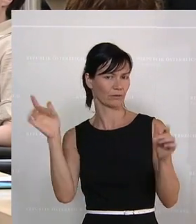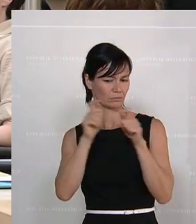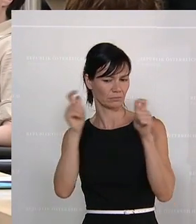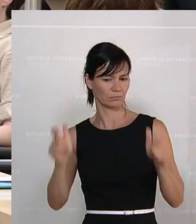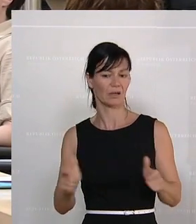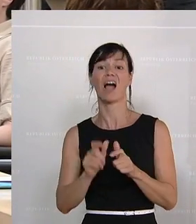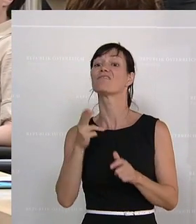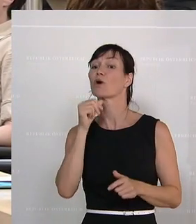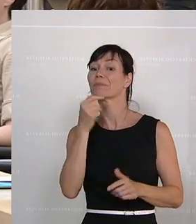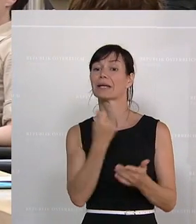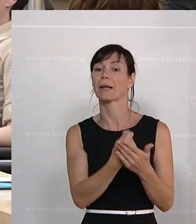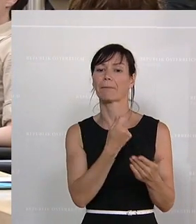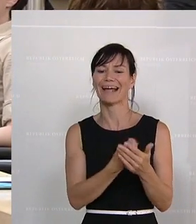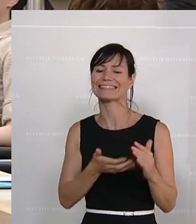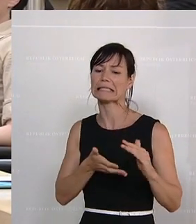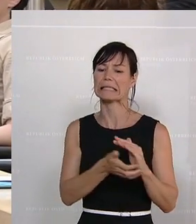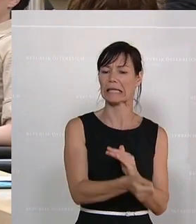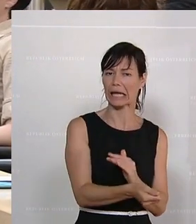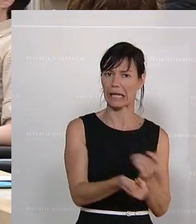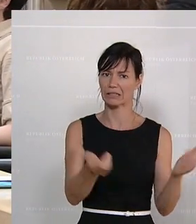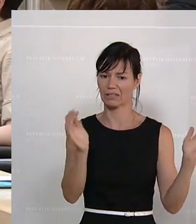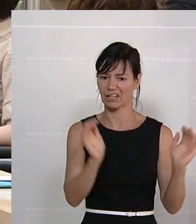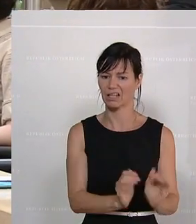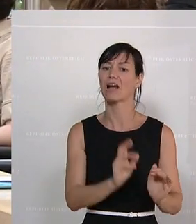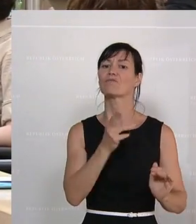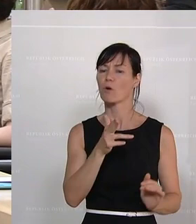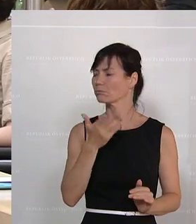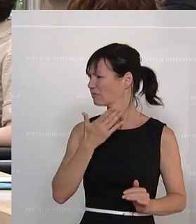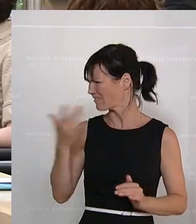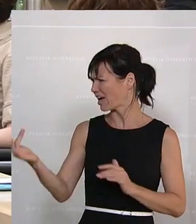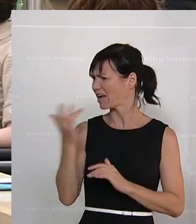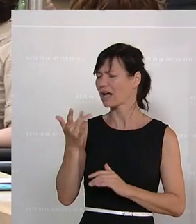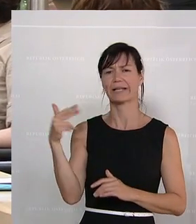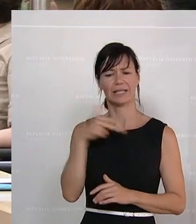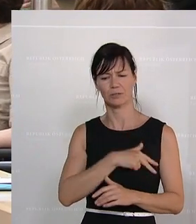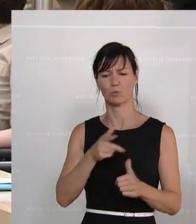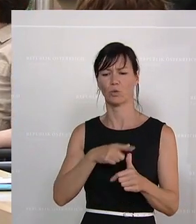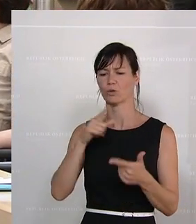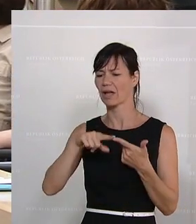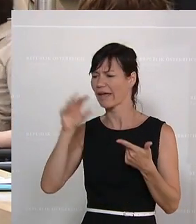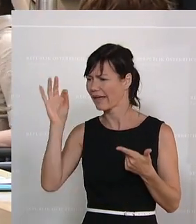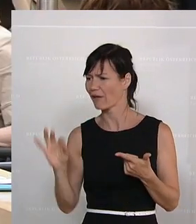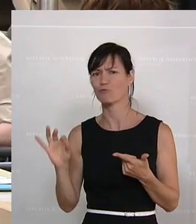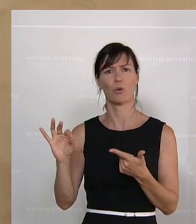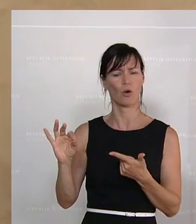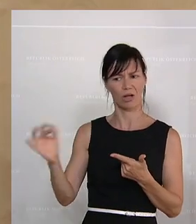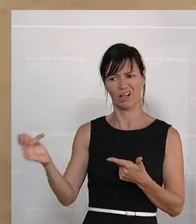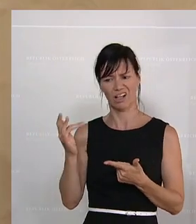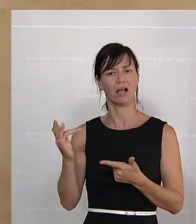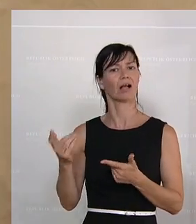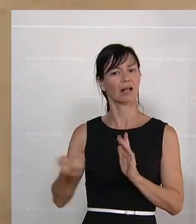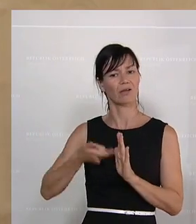in die preis eingegriffen das ist immer wieder aufgekommen und ich möchte dass vielleicht noch mal angehen das wird schon der spd von der fpö gefordert von algen wirtschaftswissenschaftlerin